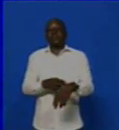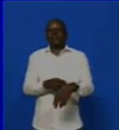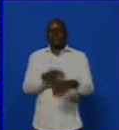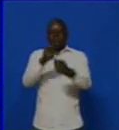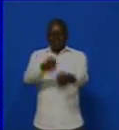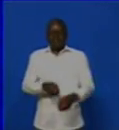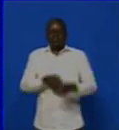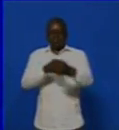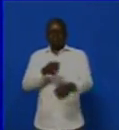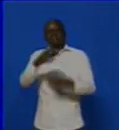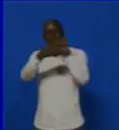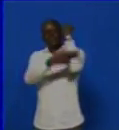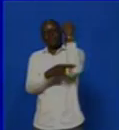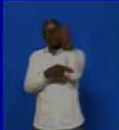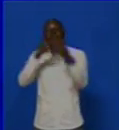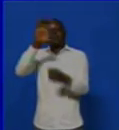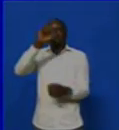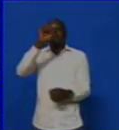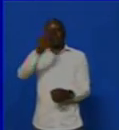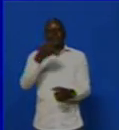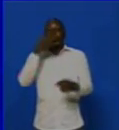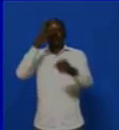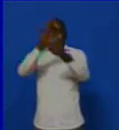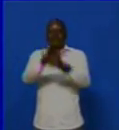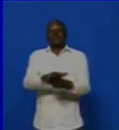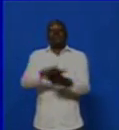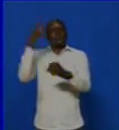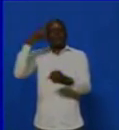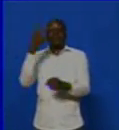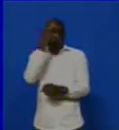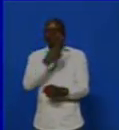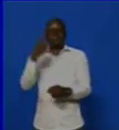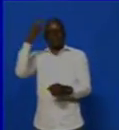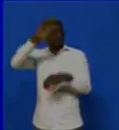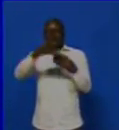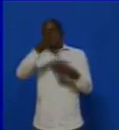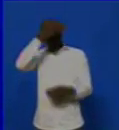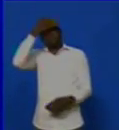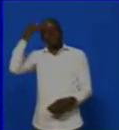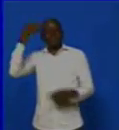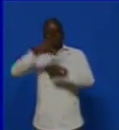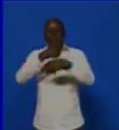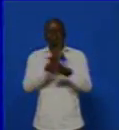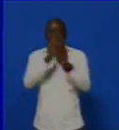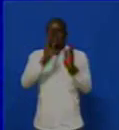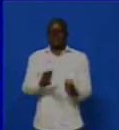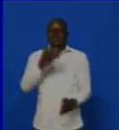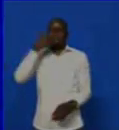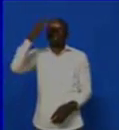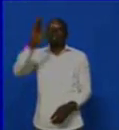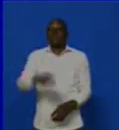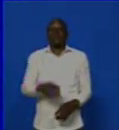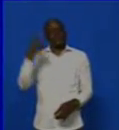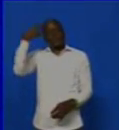dans la région des Cascades est prometteuse. La physionomie des plants fait oublier aux producteurs les mauvais souvenirs de la campagne